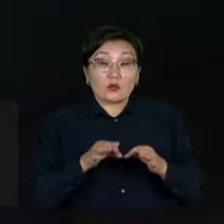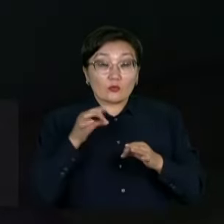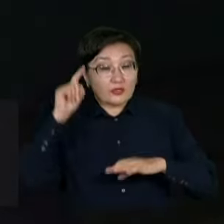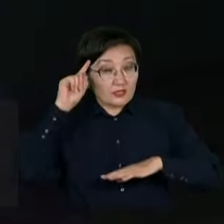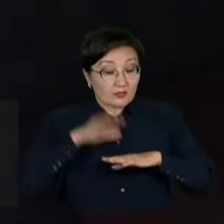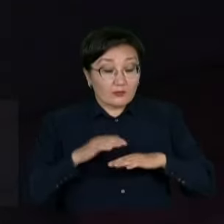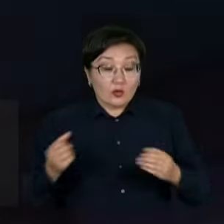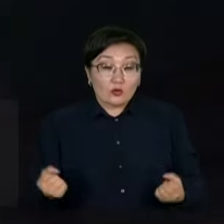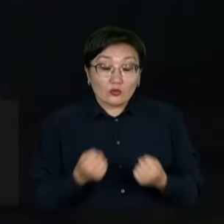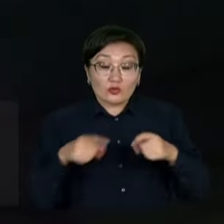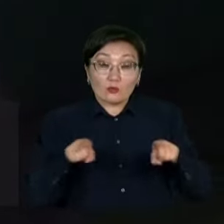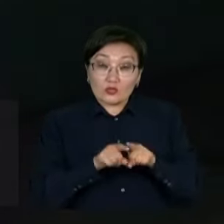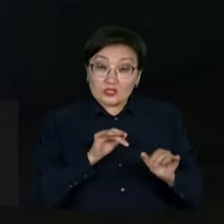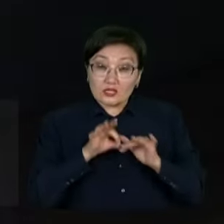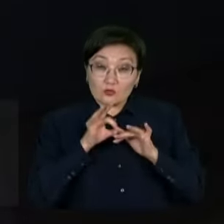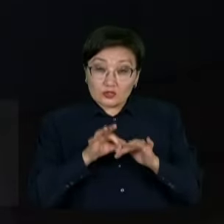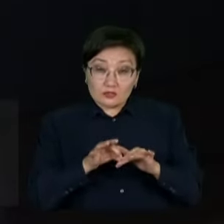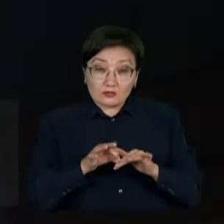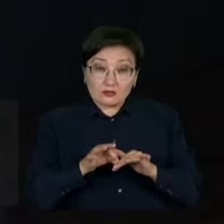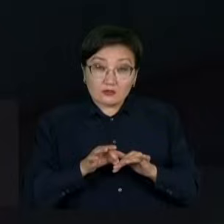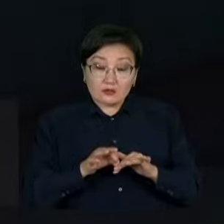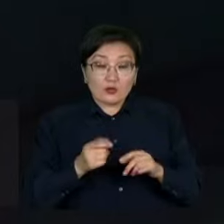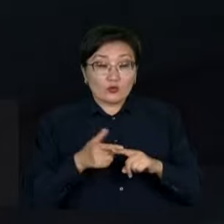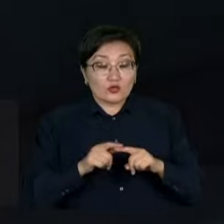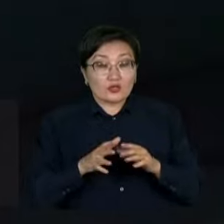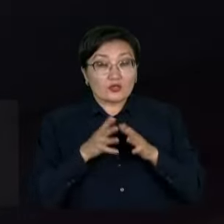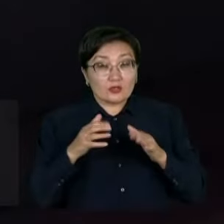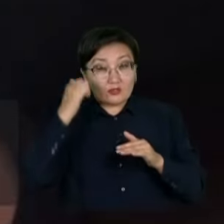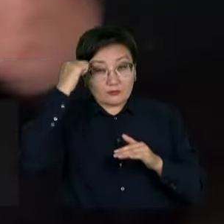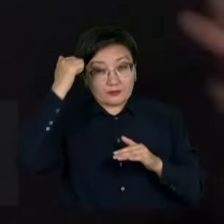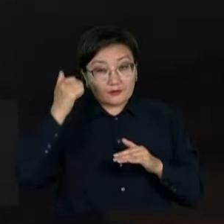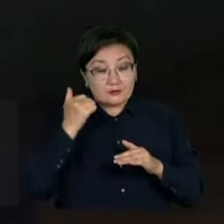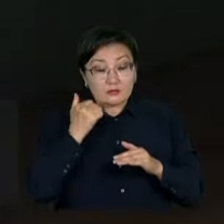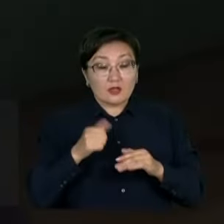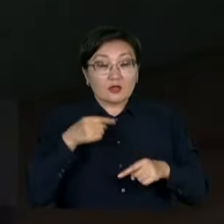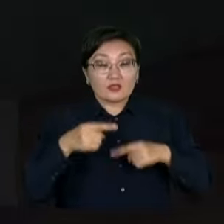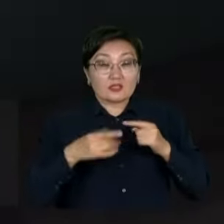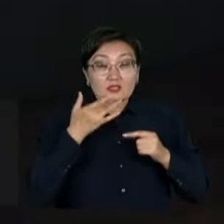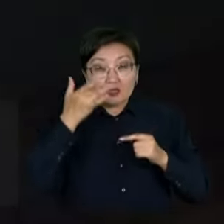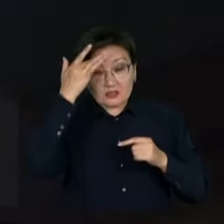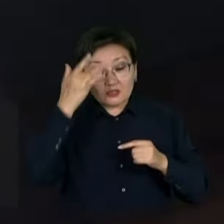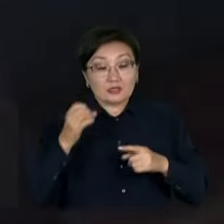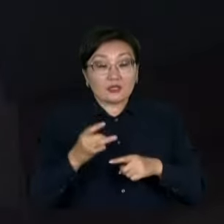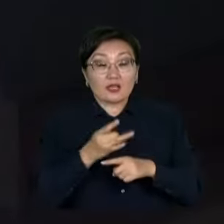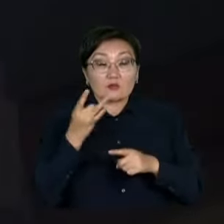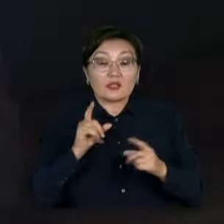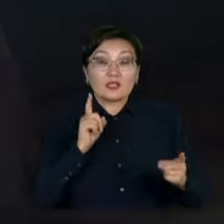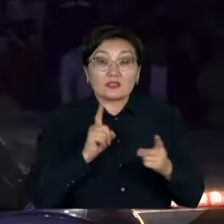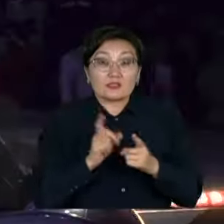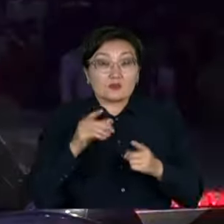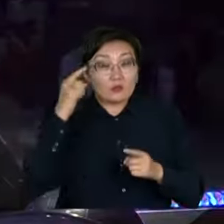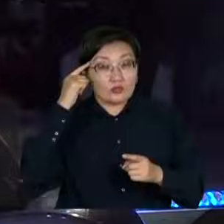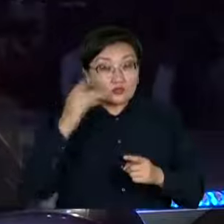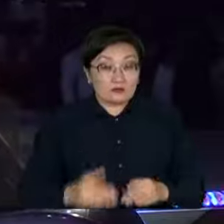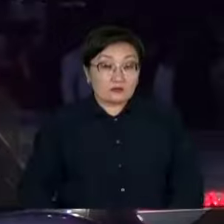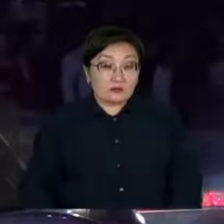қолдап осындай шара жасалды. Мен өте ризамын. Алла қаласа келесі жазда сағына кездесеміз деген ойдамын.